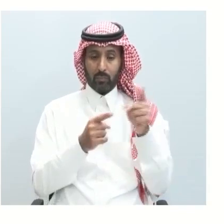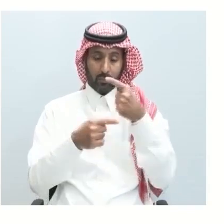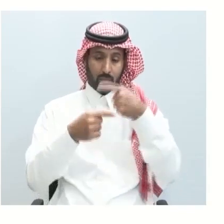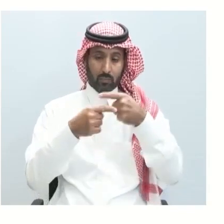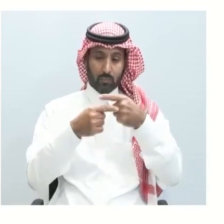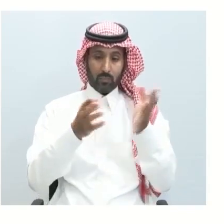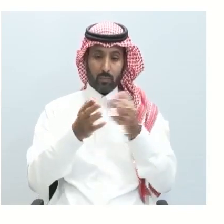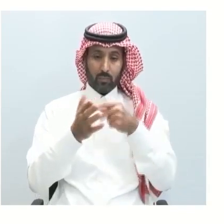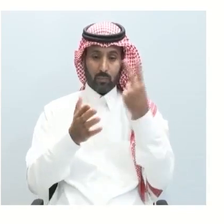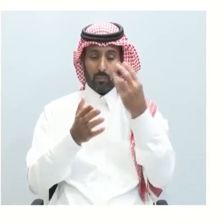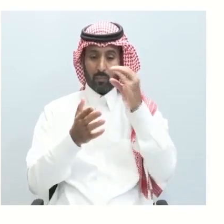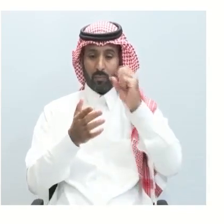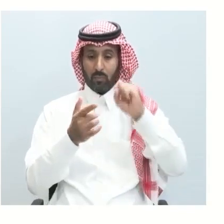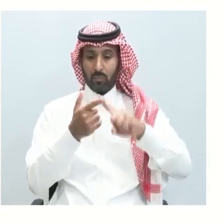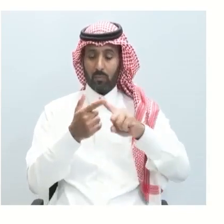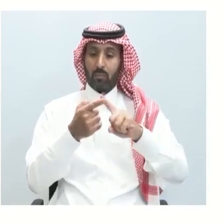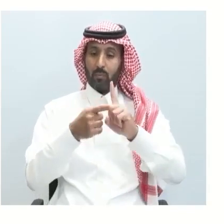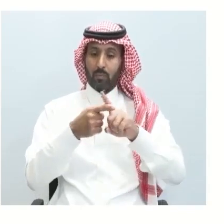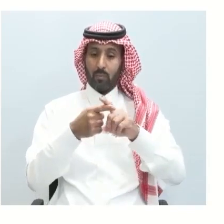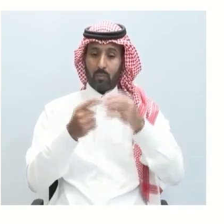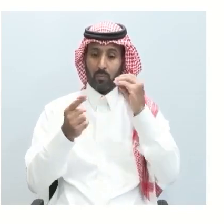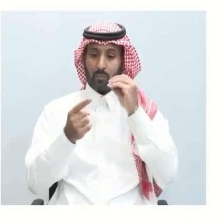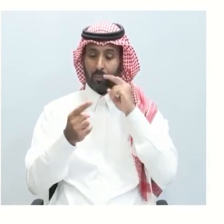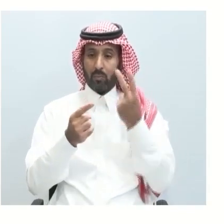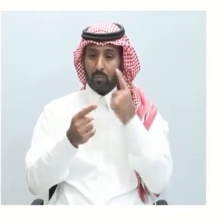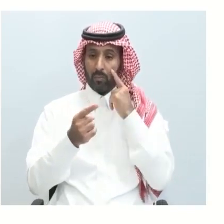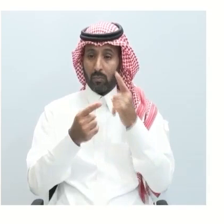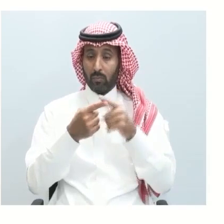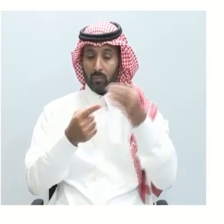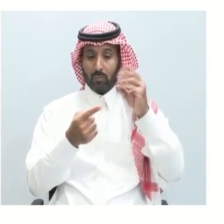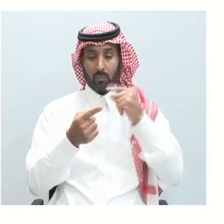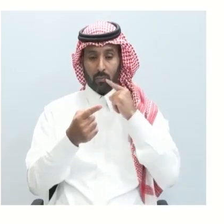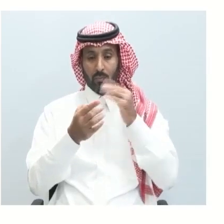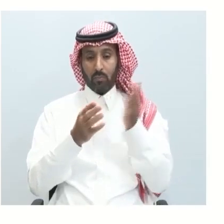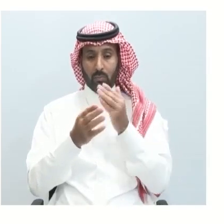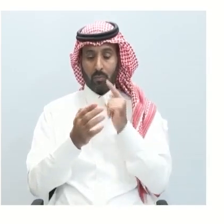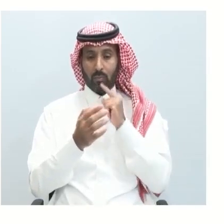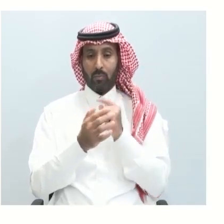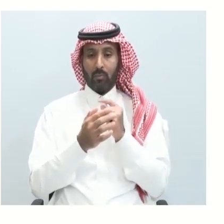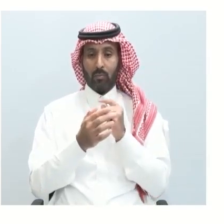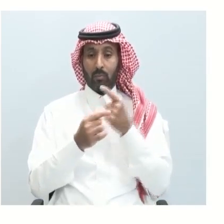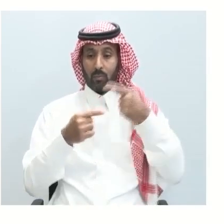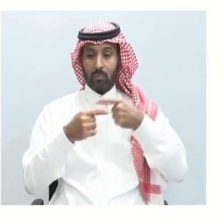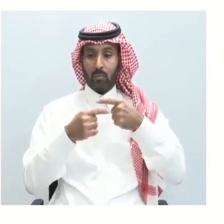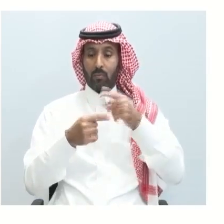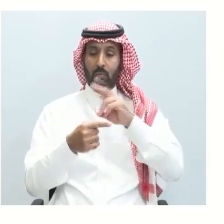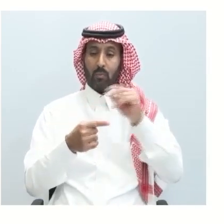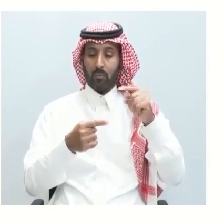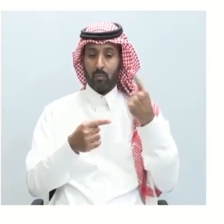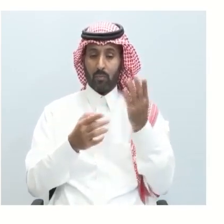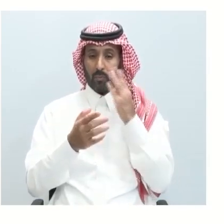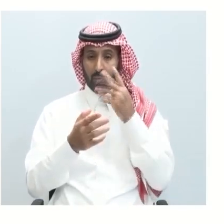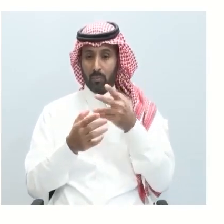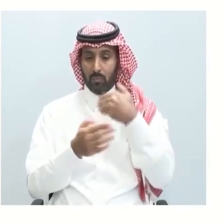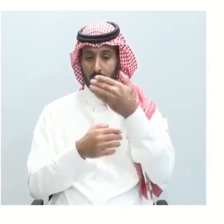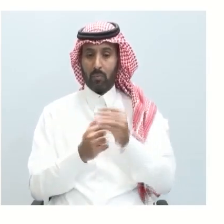كمعامل هنا ايضا اثنان اذا سنضعه كمعامل الاكسجين لم يرفع لشيء اذا هو واحد اذا